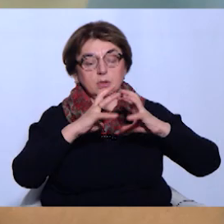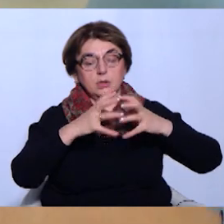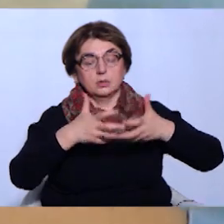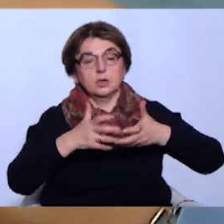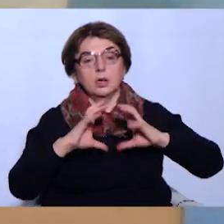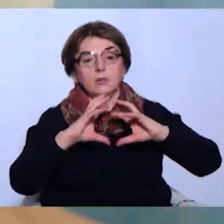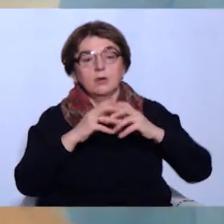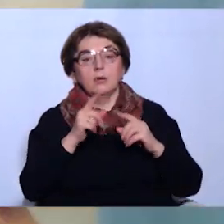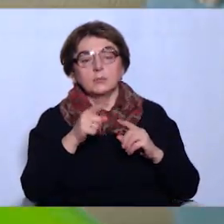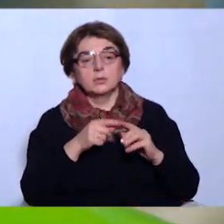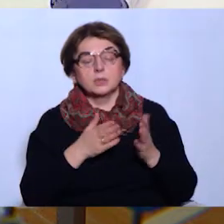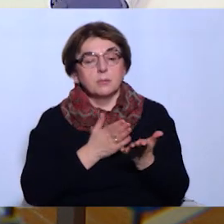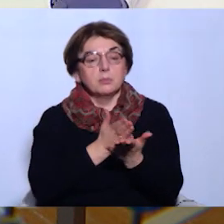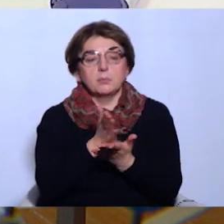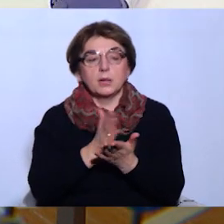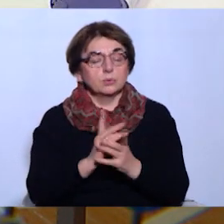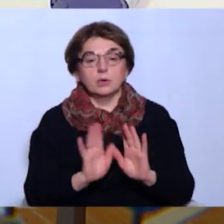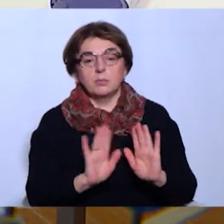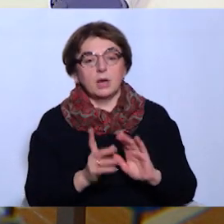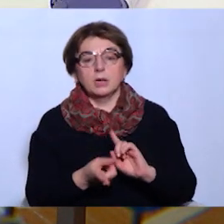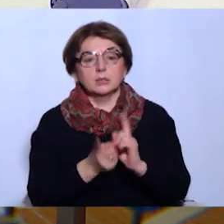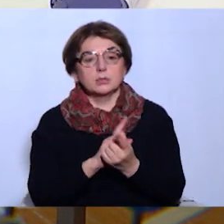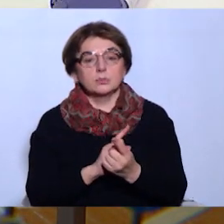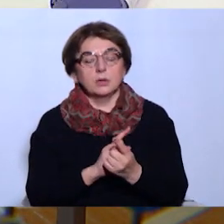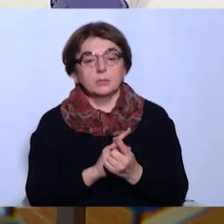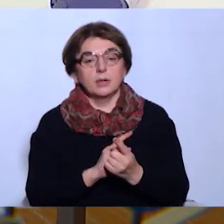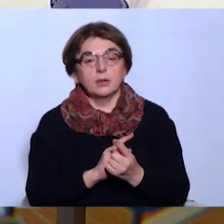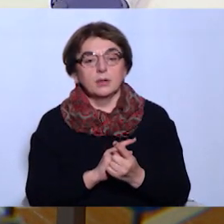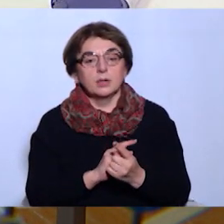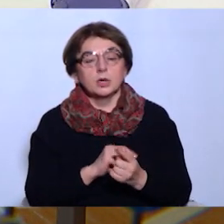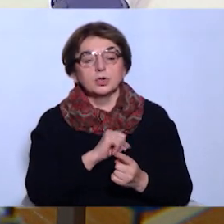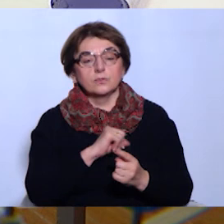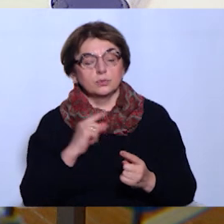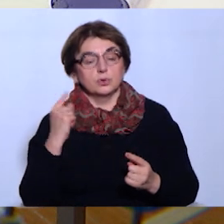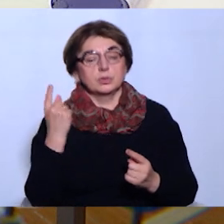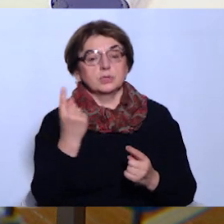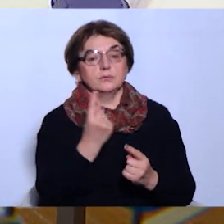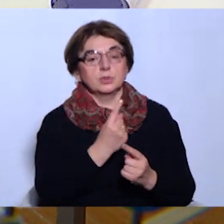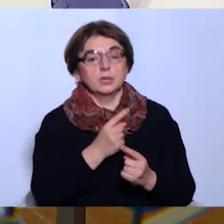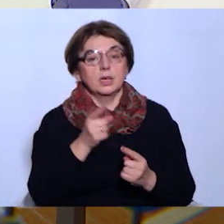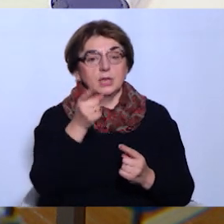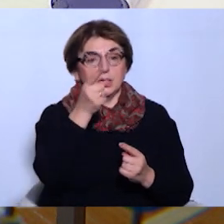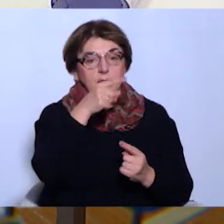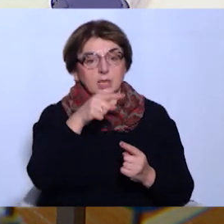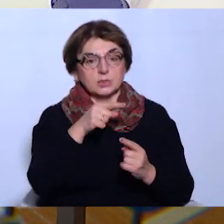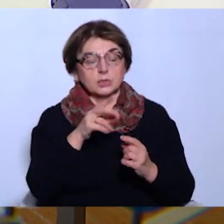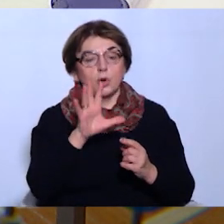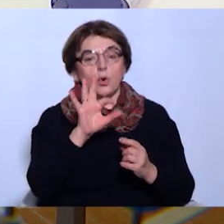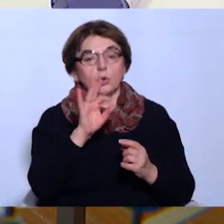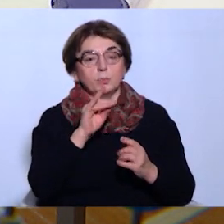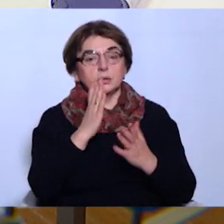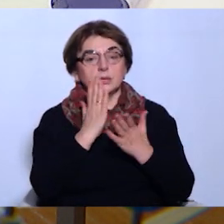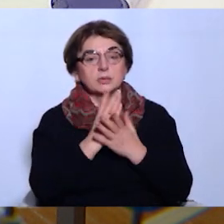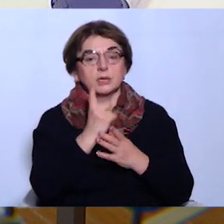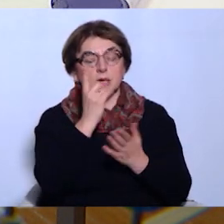მისი მიმართულება არ იცვლება. მას შესაძამე გამოდის, რომ სივრცეში ეს ორბიტალს აქვს მხოლოდ ერთი